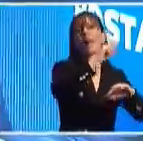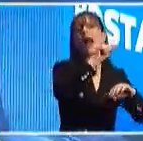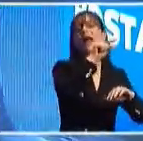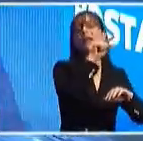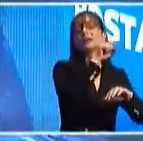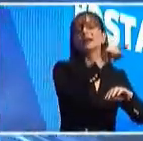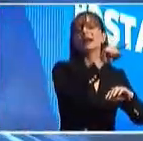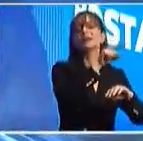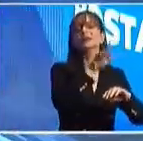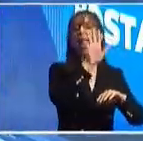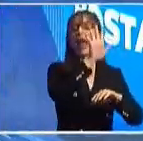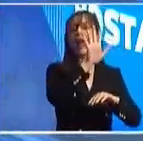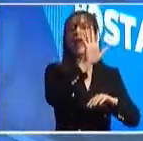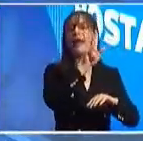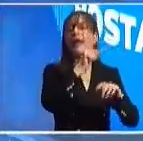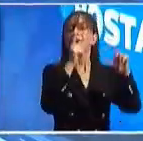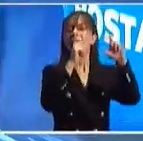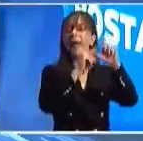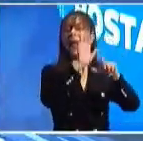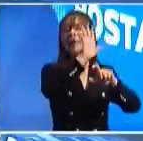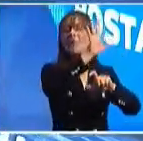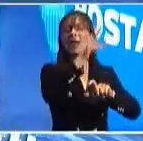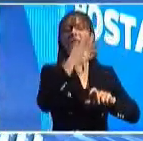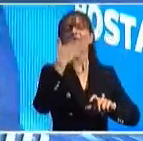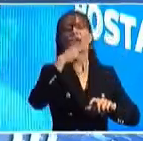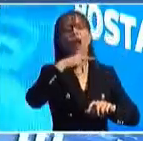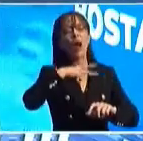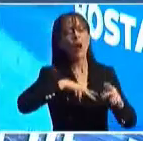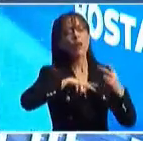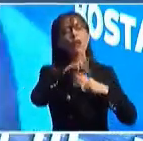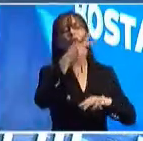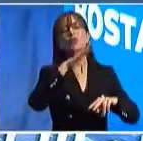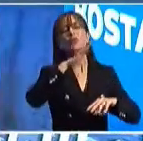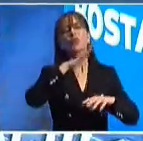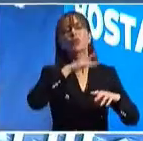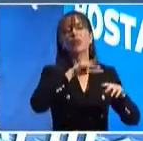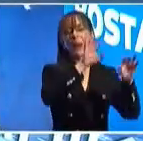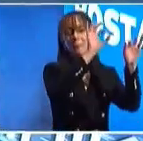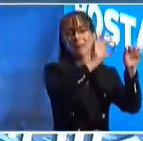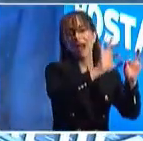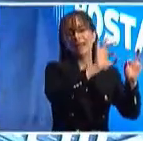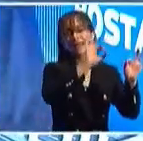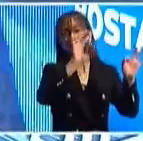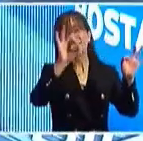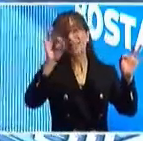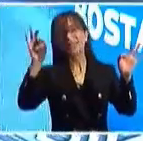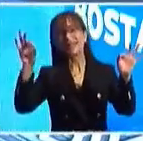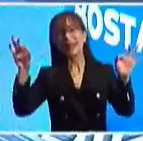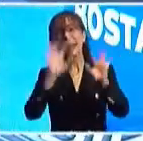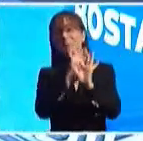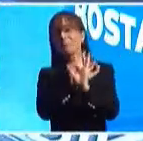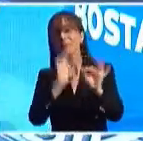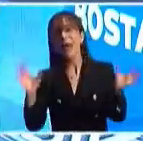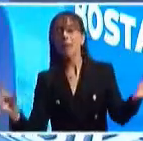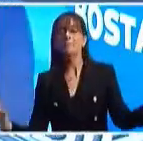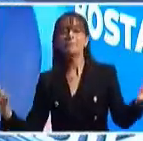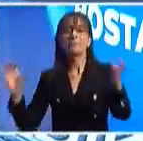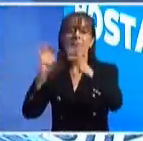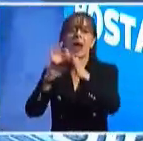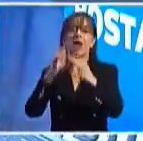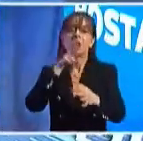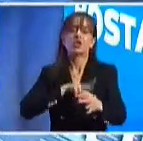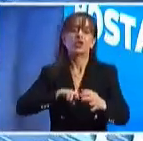karayolu ile sahil yolu arasında kesintisiz bir bağlantı yolu oluşturacağız. Yine